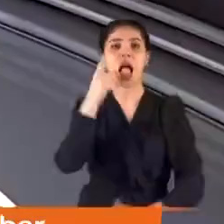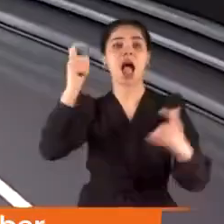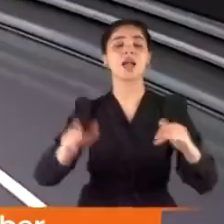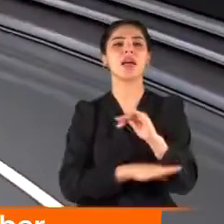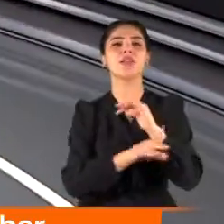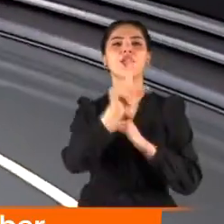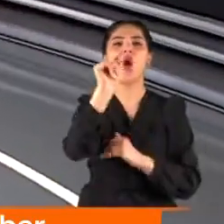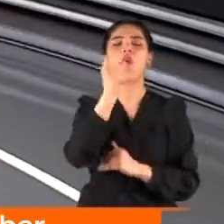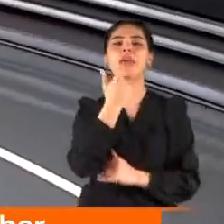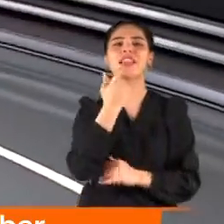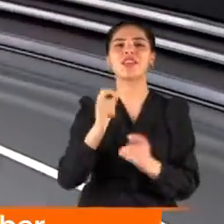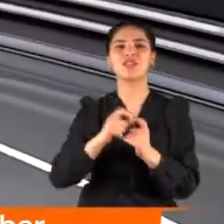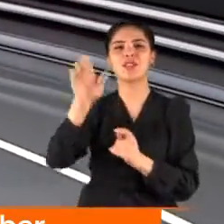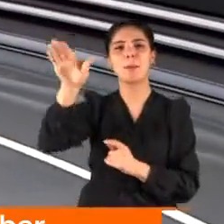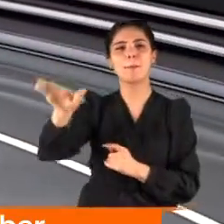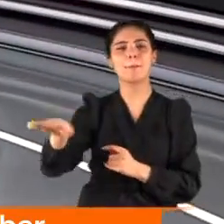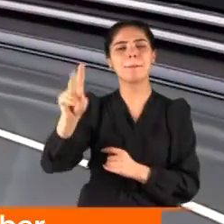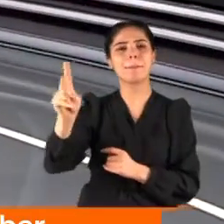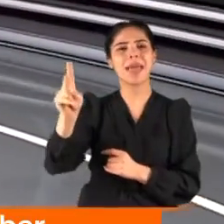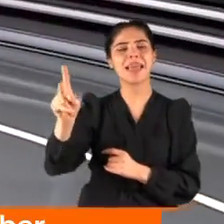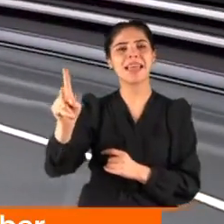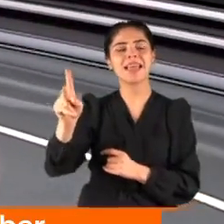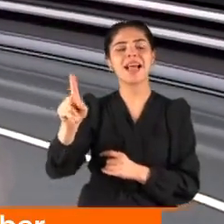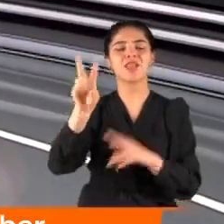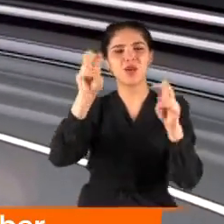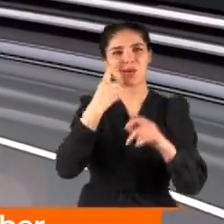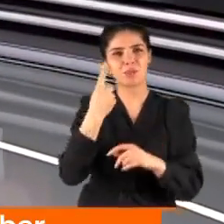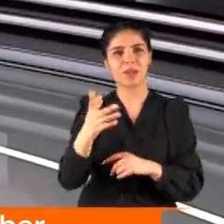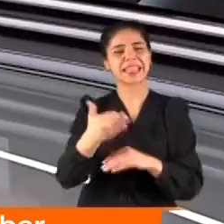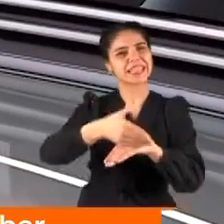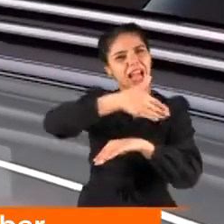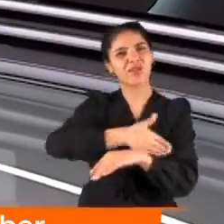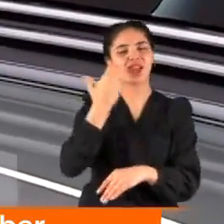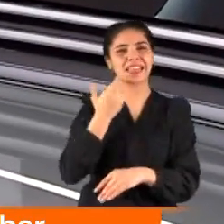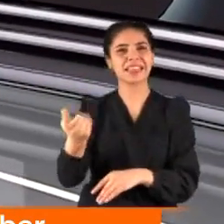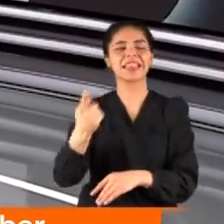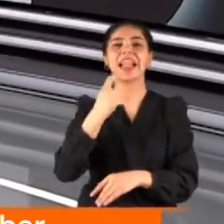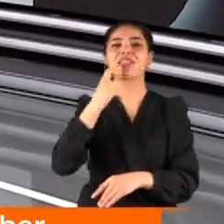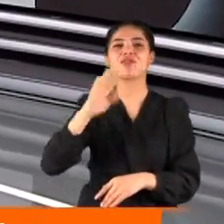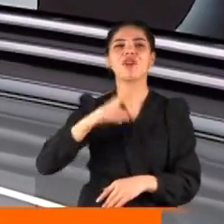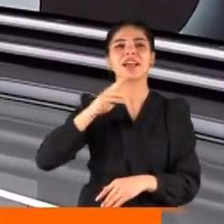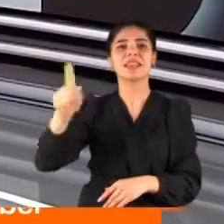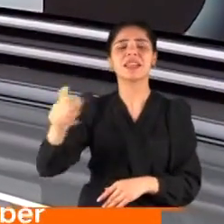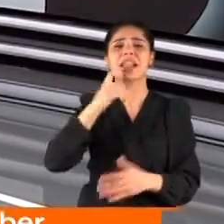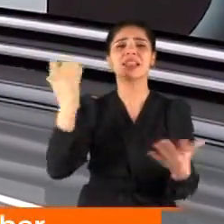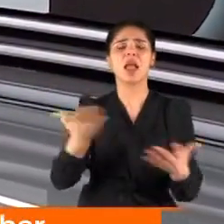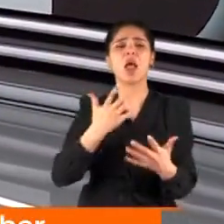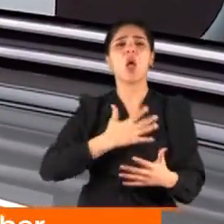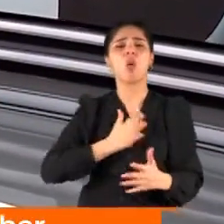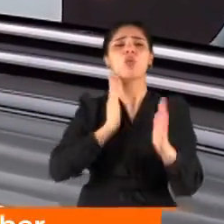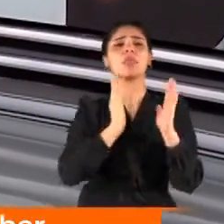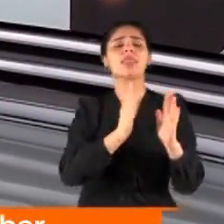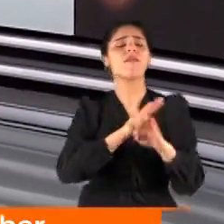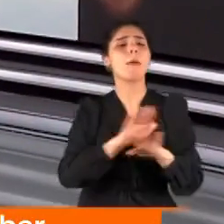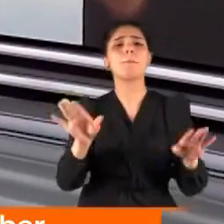Ankara'da yaşayan 11 yaşındaki Beyhan Neva ile devam edeceğiz. Daha önce izlemiştiniz onu. Küçük kız yıllardır durmadan öksürüyor.